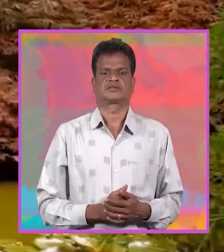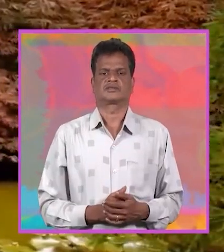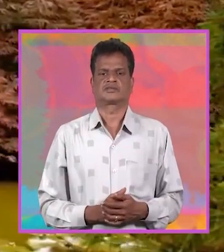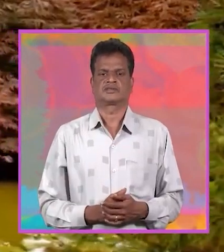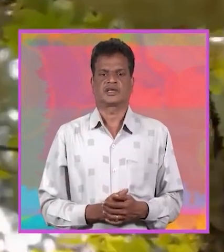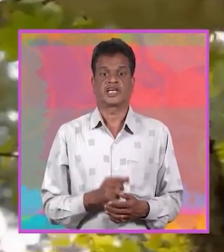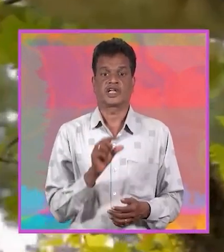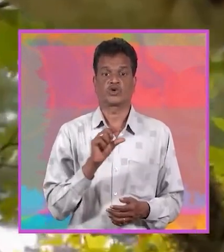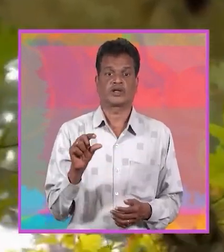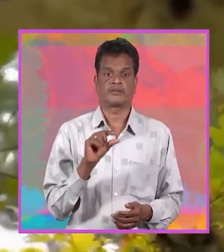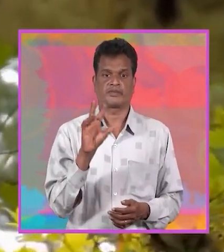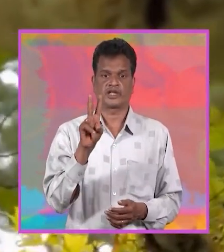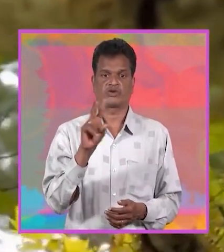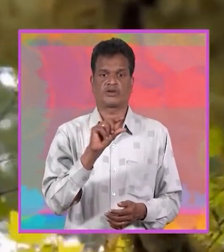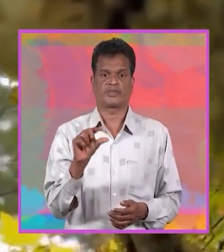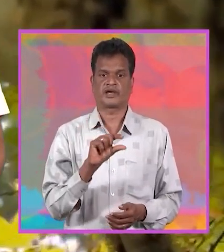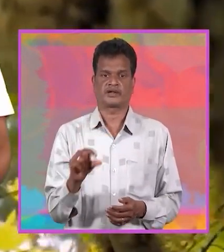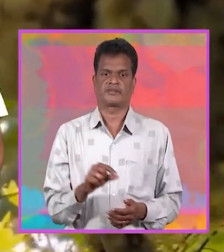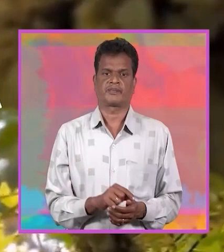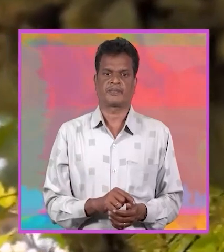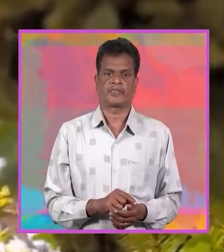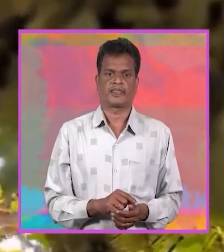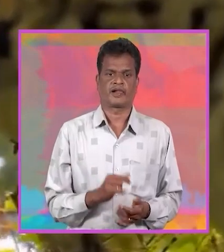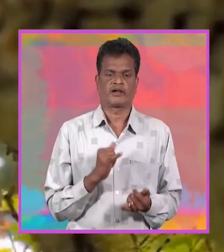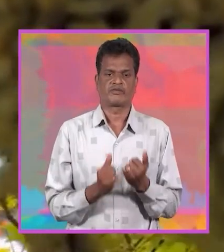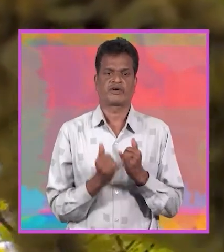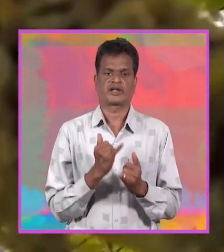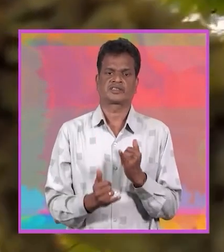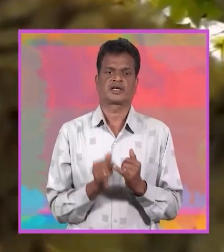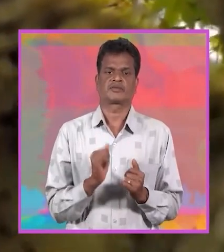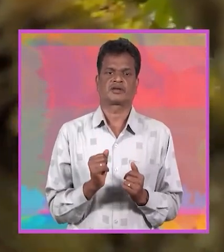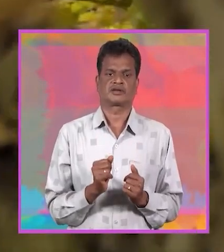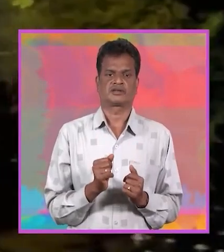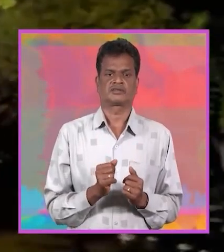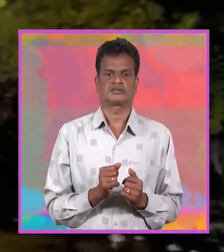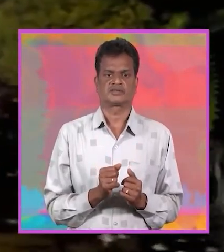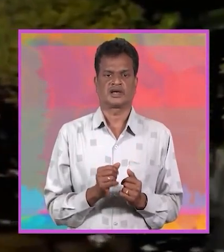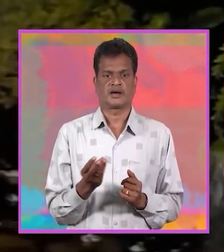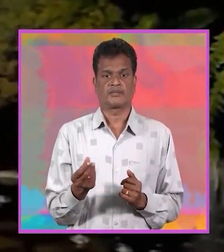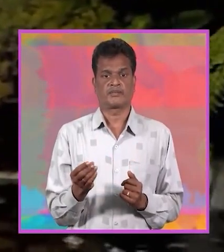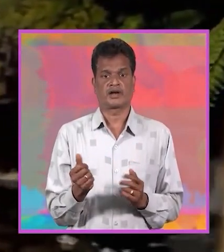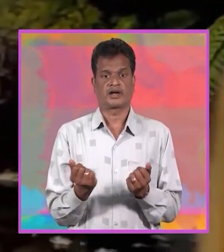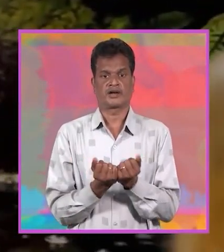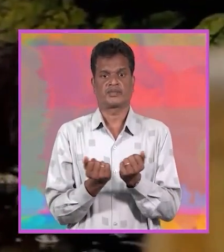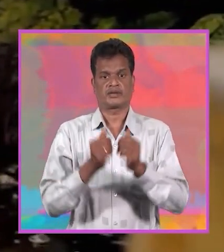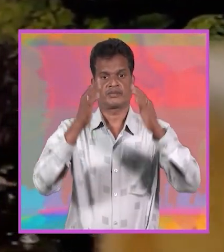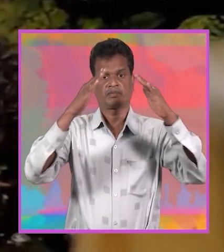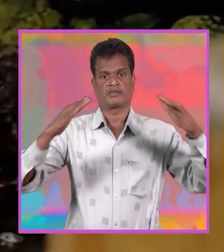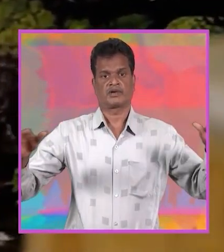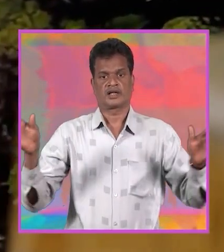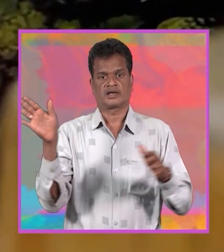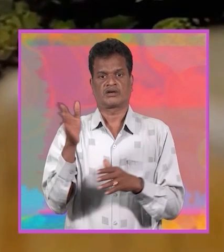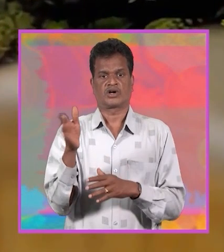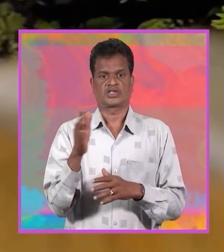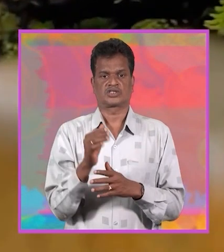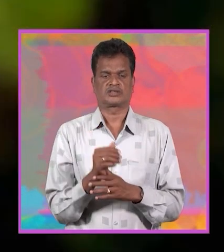இடுகுறி பெயர் அப்படின்னு சொல்கிறோம். உதாரணமாக சொல்லலாம், நிறைய சொல்லலாம் எல்லாத்தையுமே, மண், மரம், மலை, காற்று,